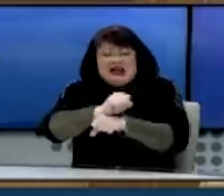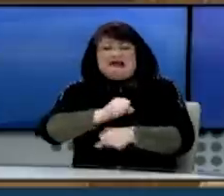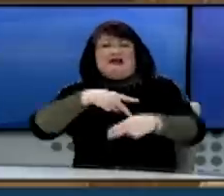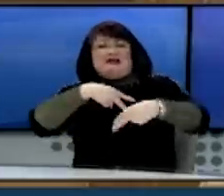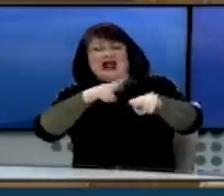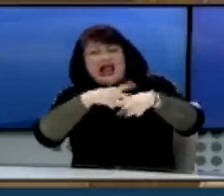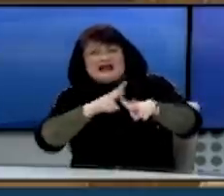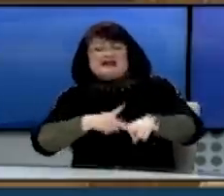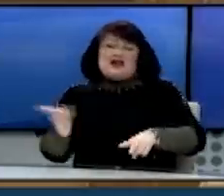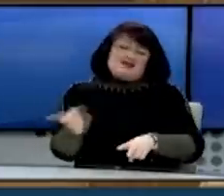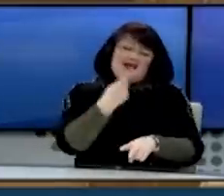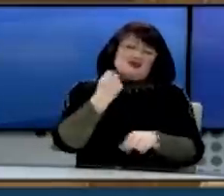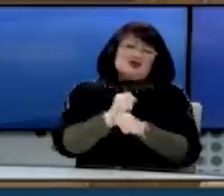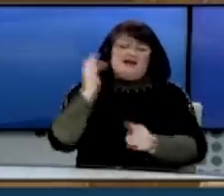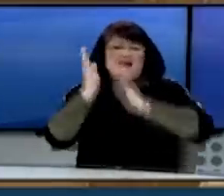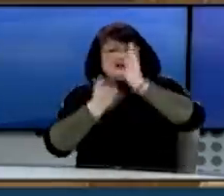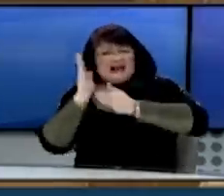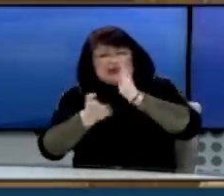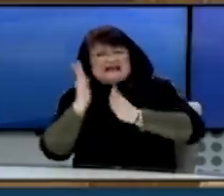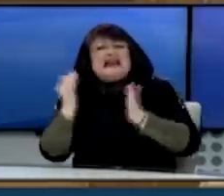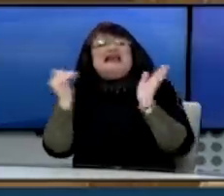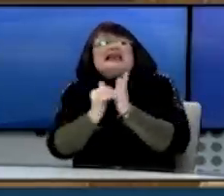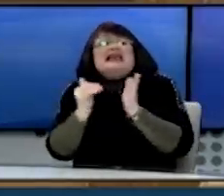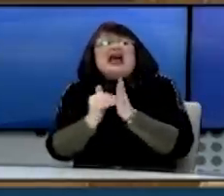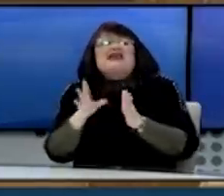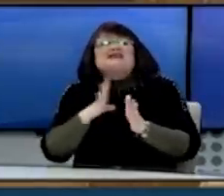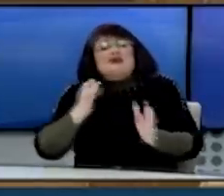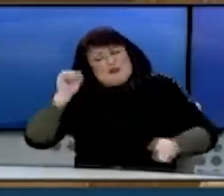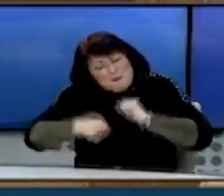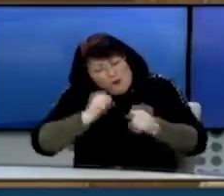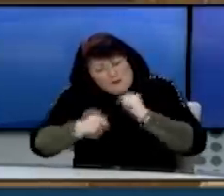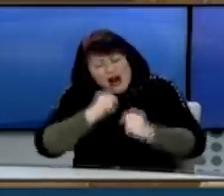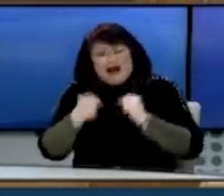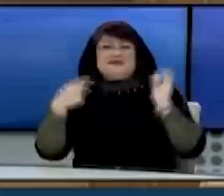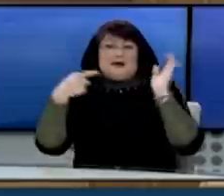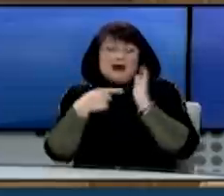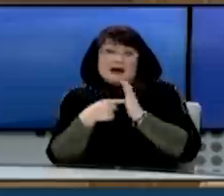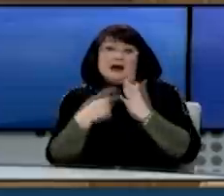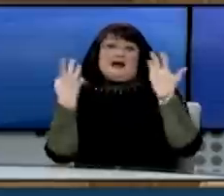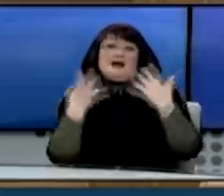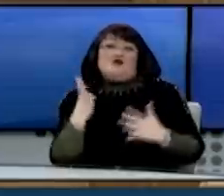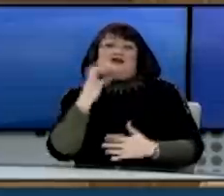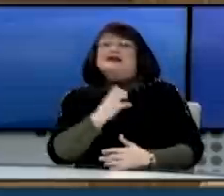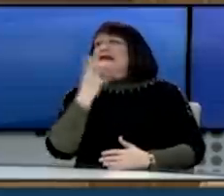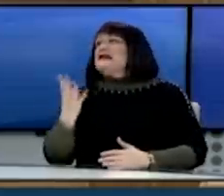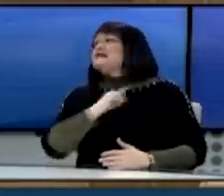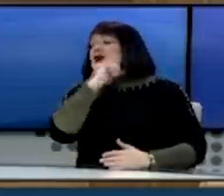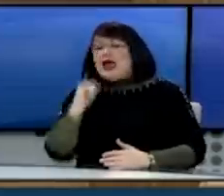φυλακίστηκαν, εξορίστηκαν, βασανίστηκαν χιλιάδες αγωνιστές από το 1944 ως